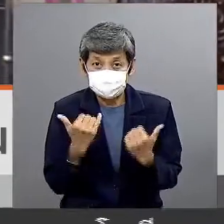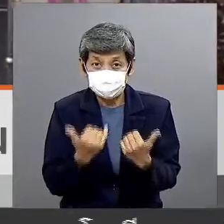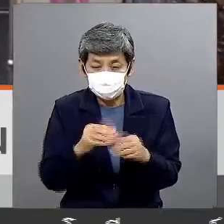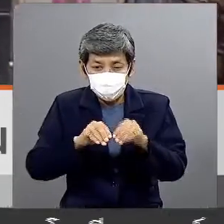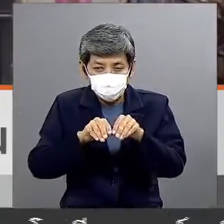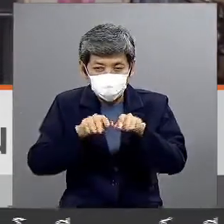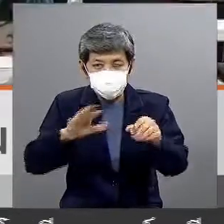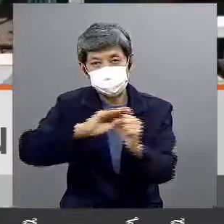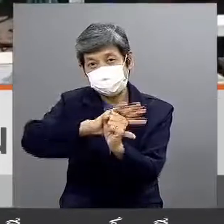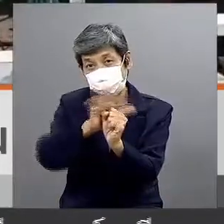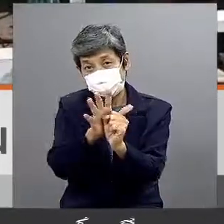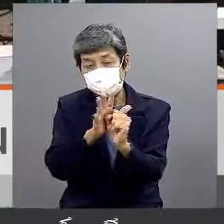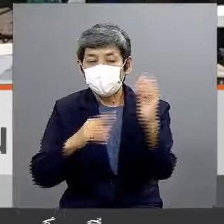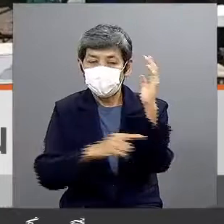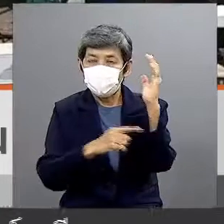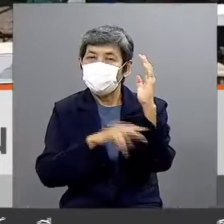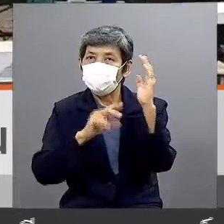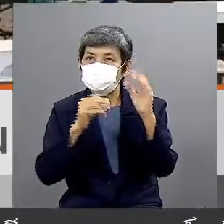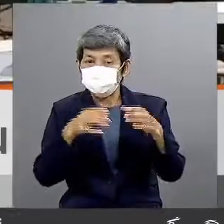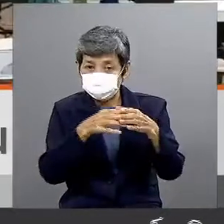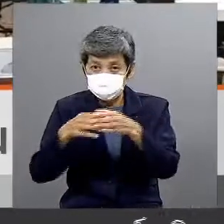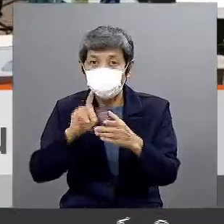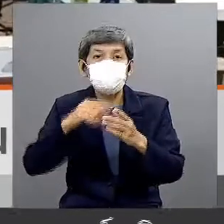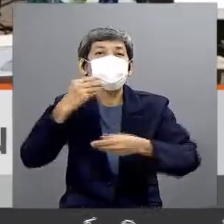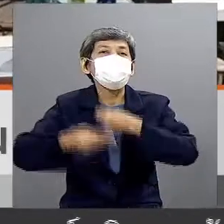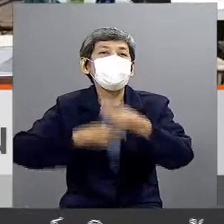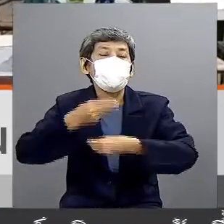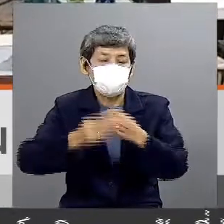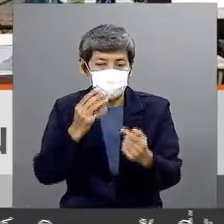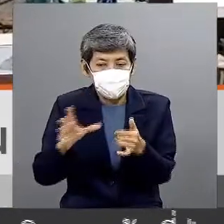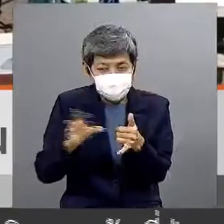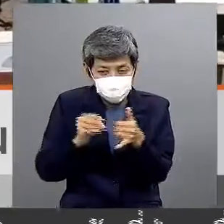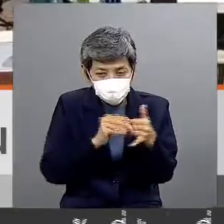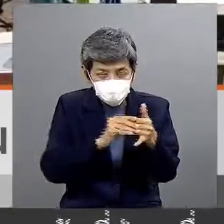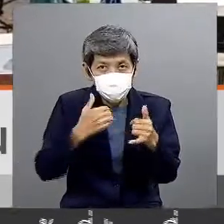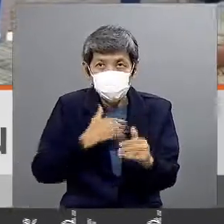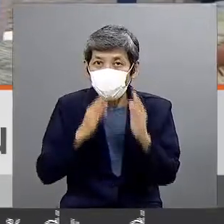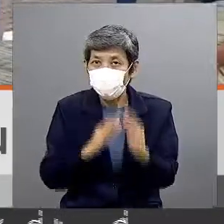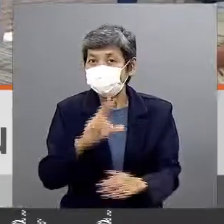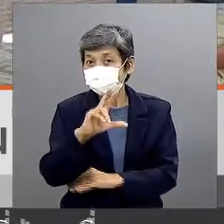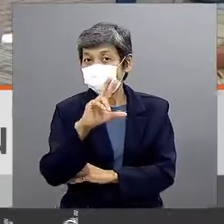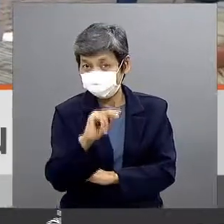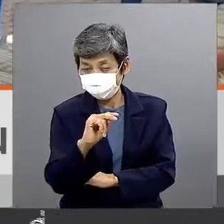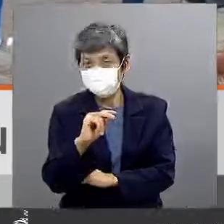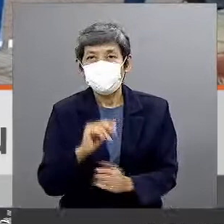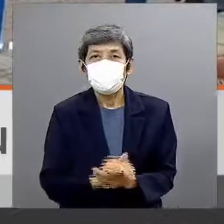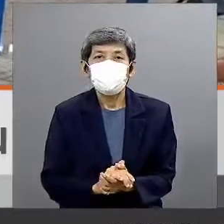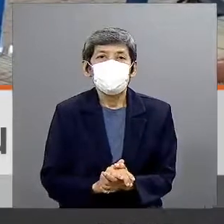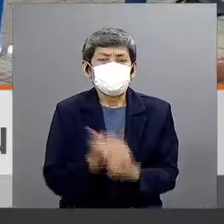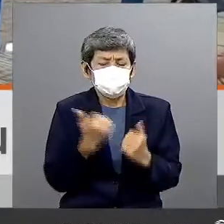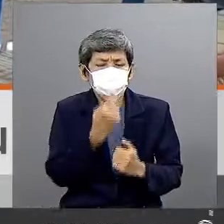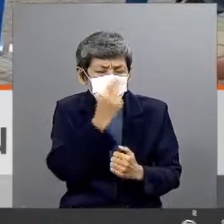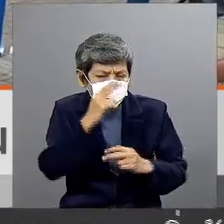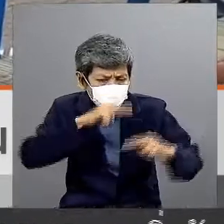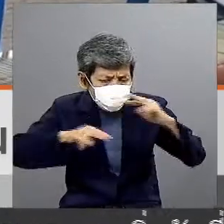สิบเก้าในพื้นที่โดยเฉพาะคอตเตอร์ตลาดหัวอิฐที่พบผู้ติดเชื้อก่อนหน้านี้กว่า 30คนล่าสุดจากการคัดกรองเชิง